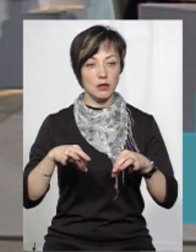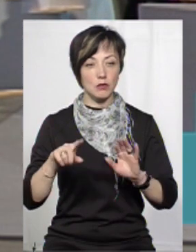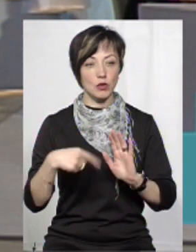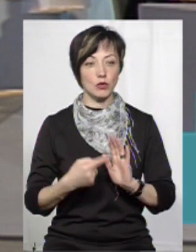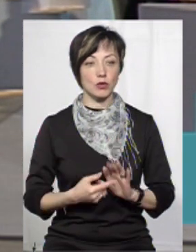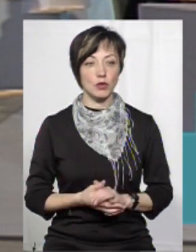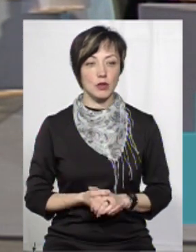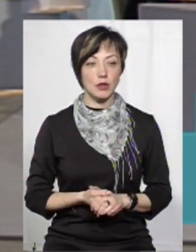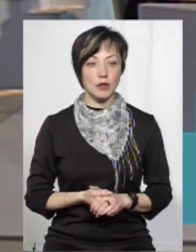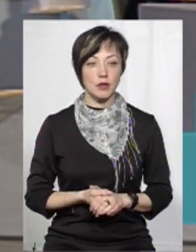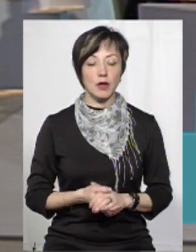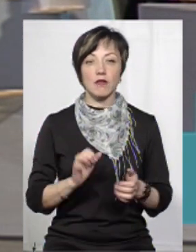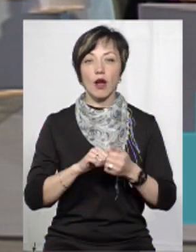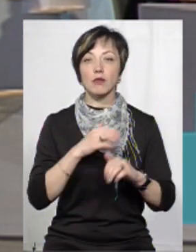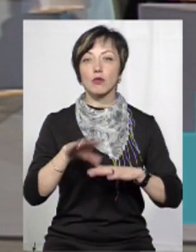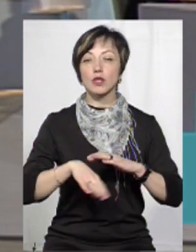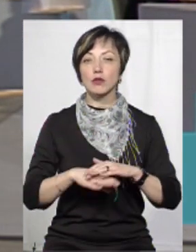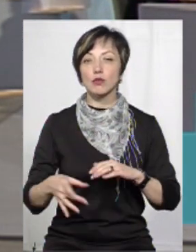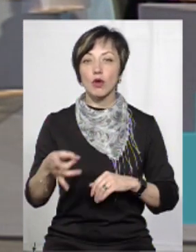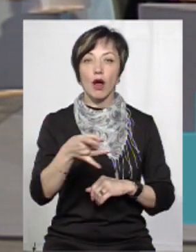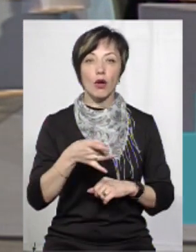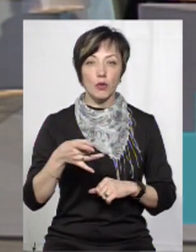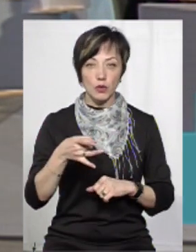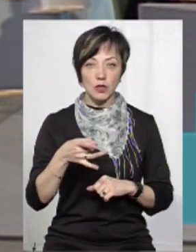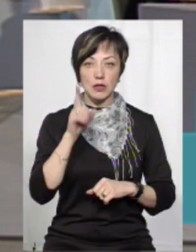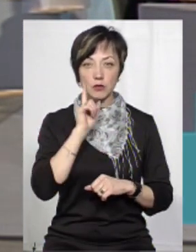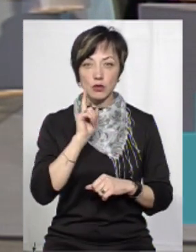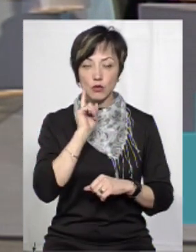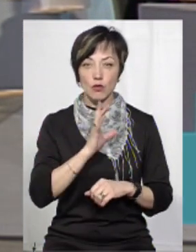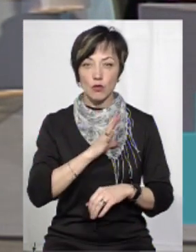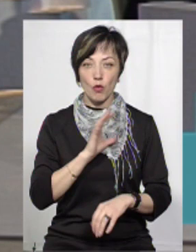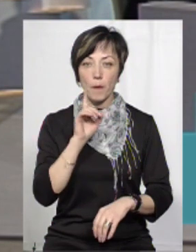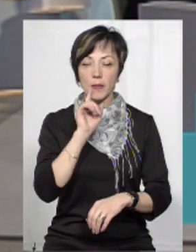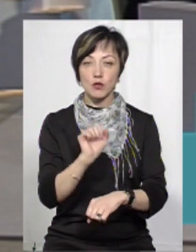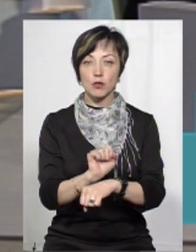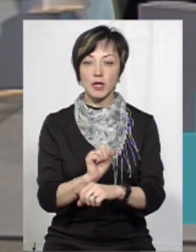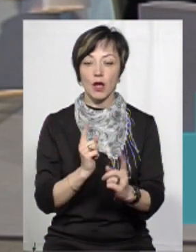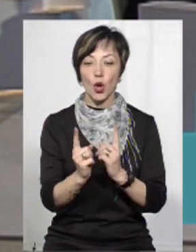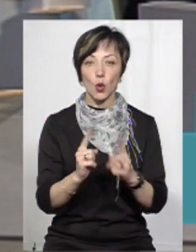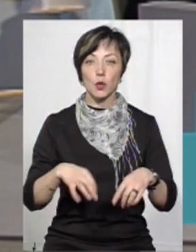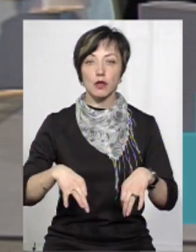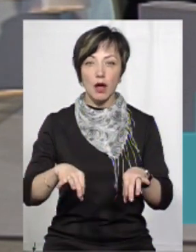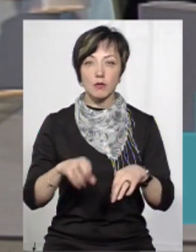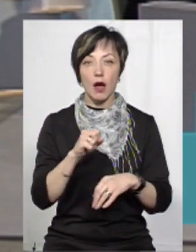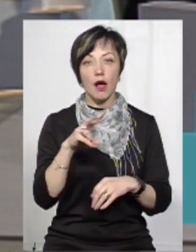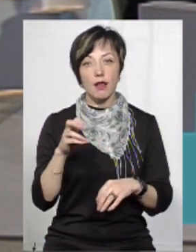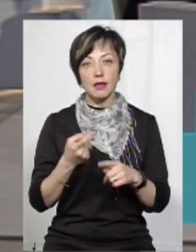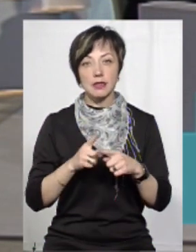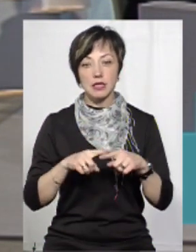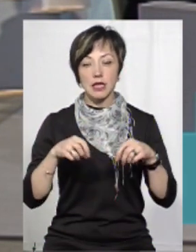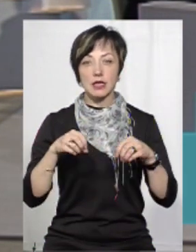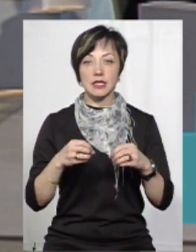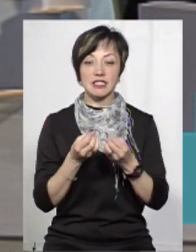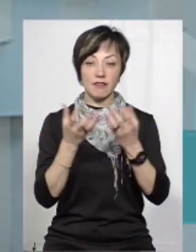автотранспорту? В Кам'янець-Подільському районі тимчасово був призупинений рух автотранспорту, але це світла